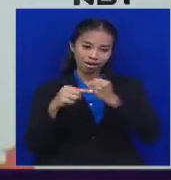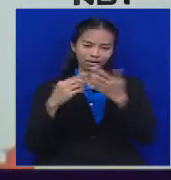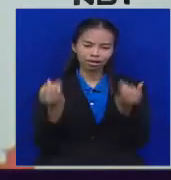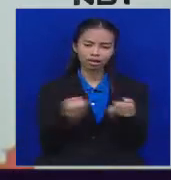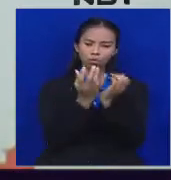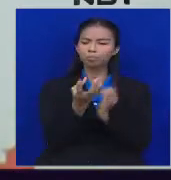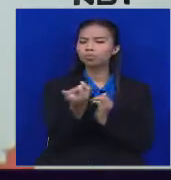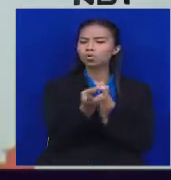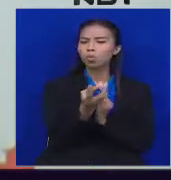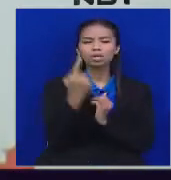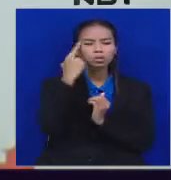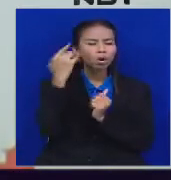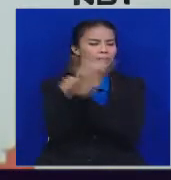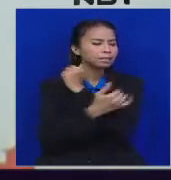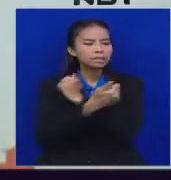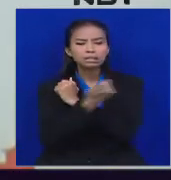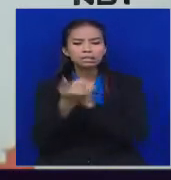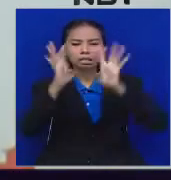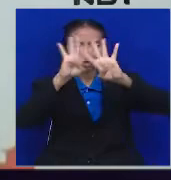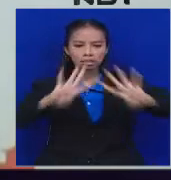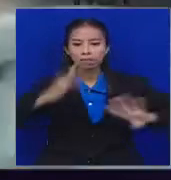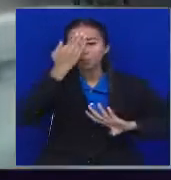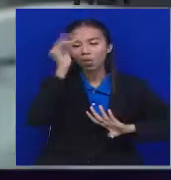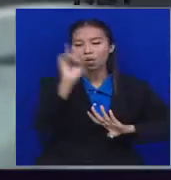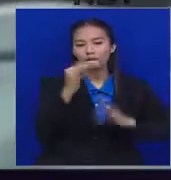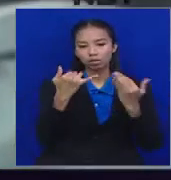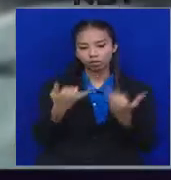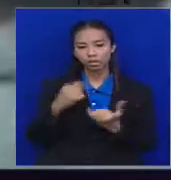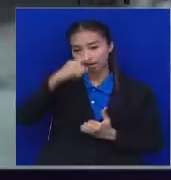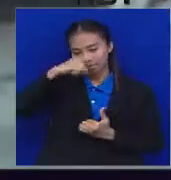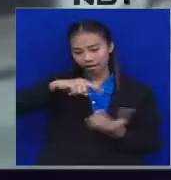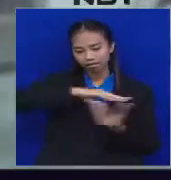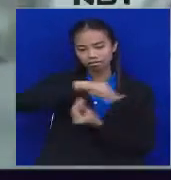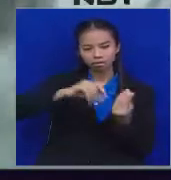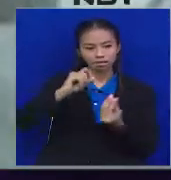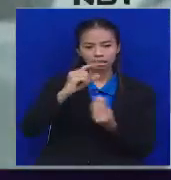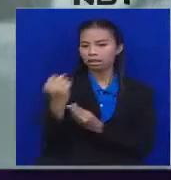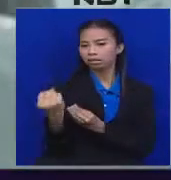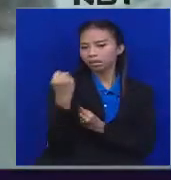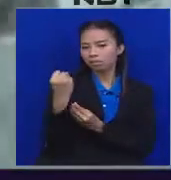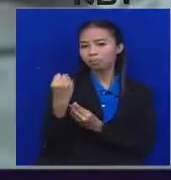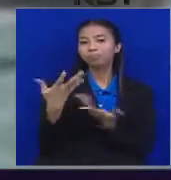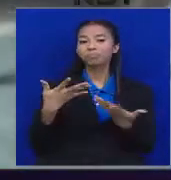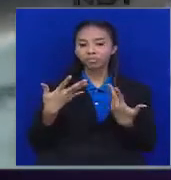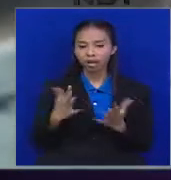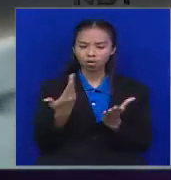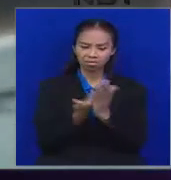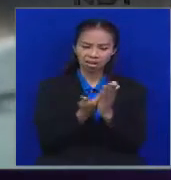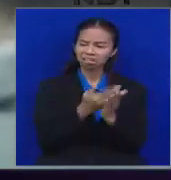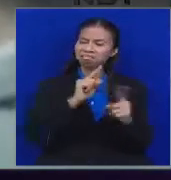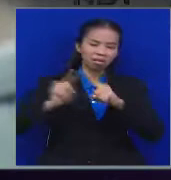บน้อยเมื่อเทียบกับประเทศอื่นในอาเซียนเพราะมองว่าพื้นฐานเศรษฐกิจไทยยังแข็งแกร่งและเสถียรภาพทางการเงิน